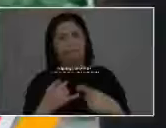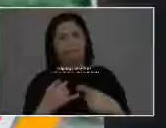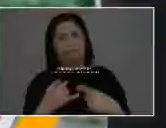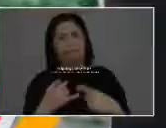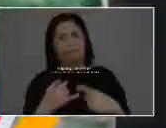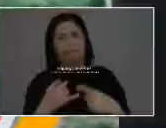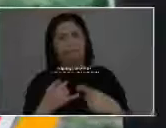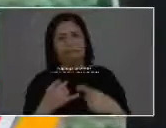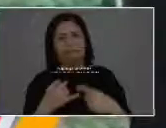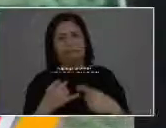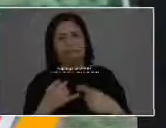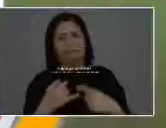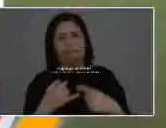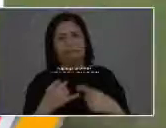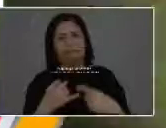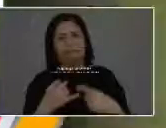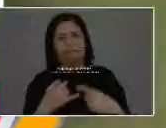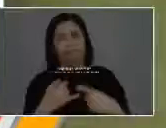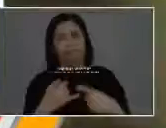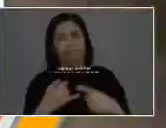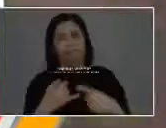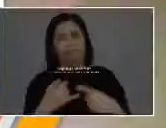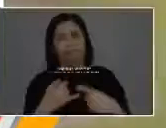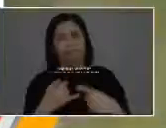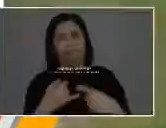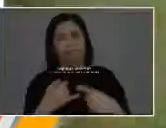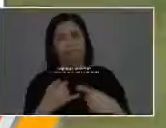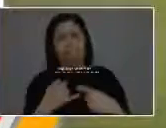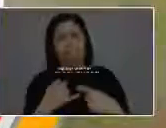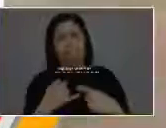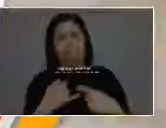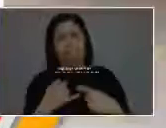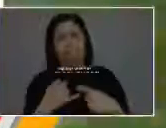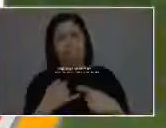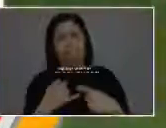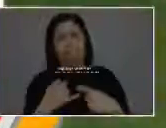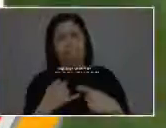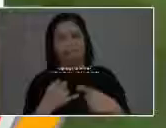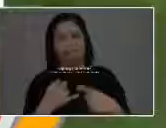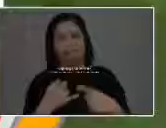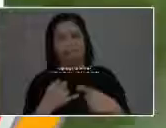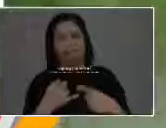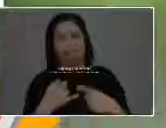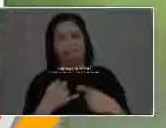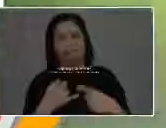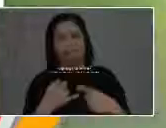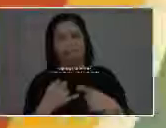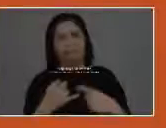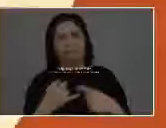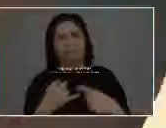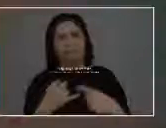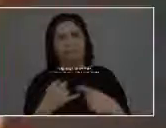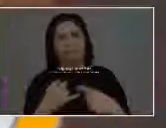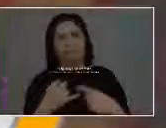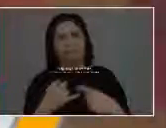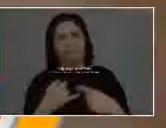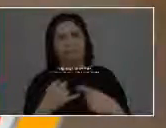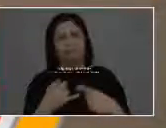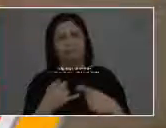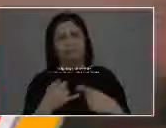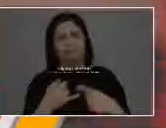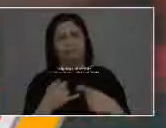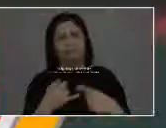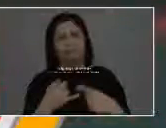naman daw ni Neil si Angel. Kaya napagawa pa ang request ni Angel na broom closet kasabay ng kanilang bagong kitchen. Kasabay